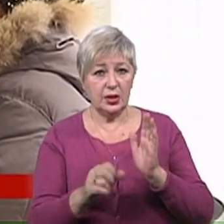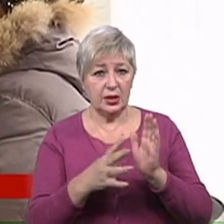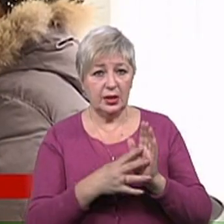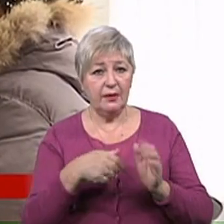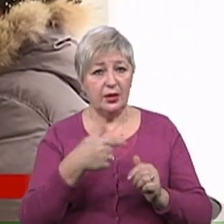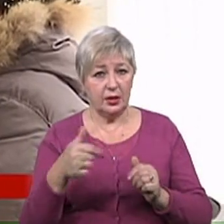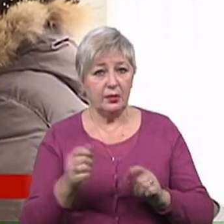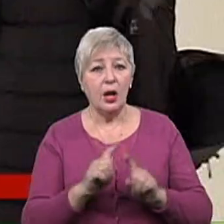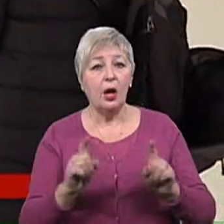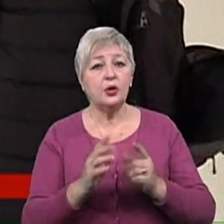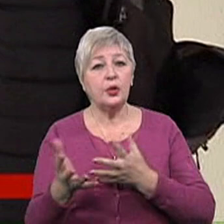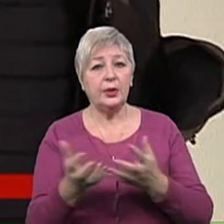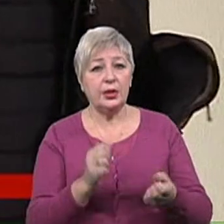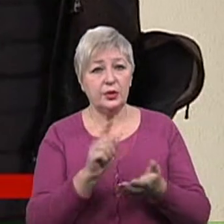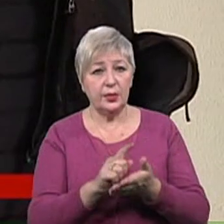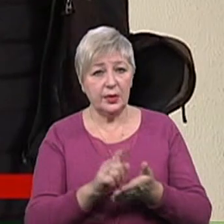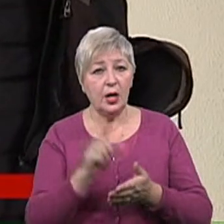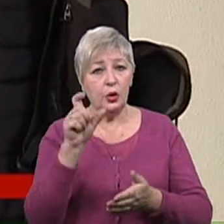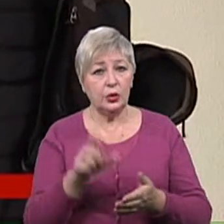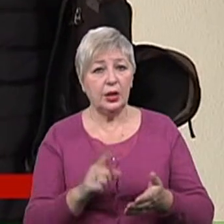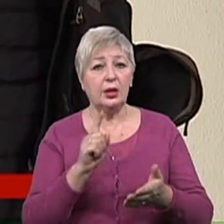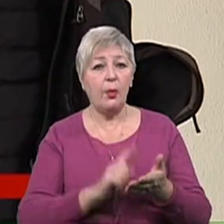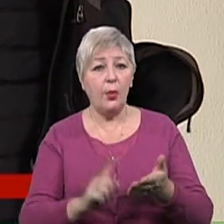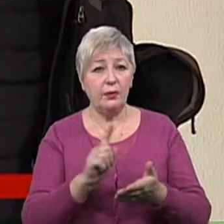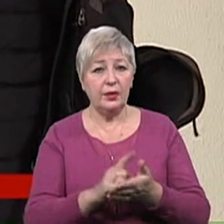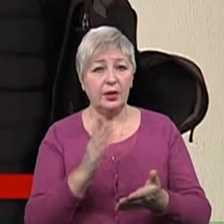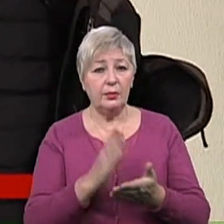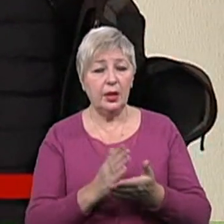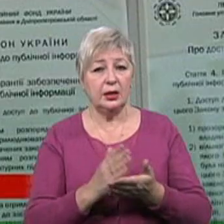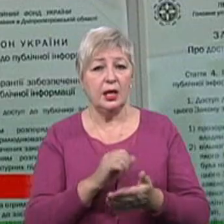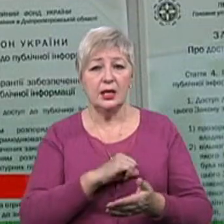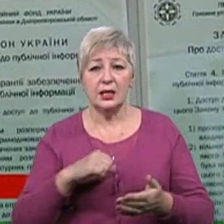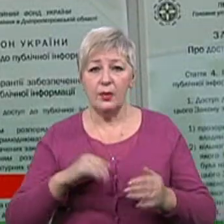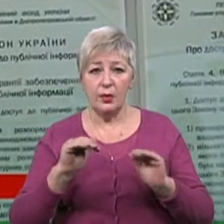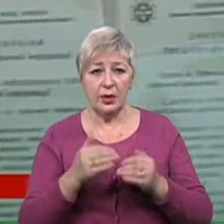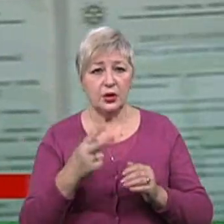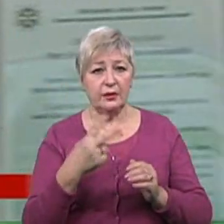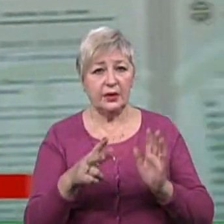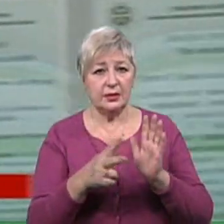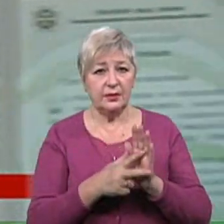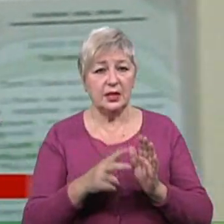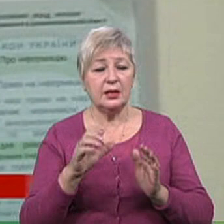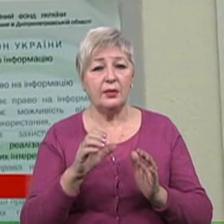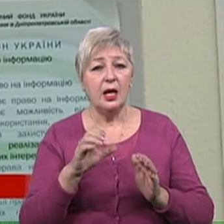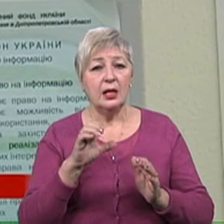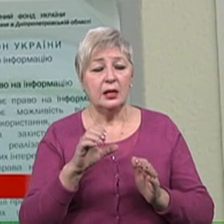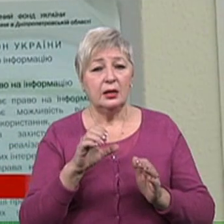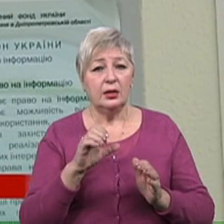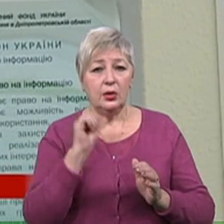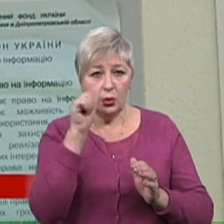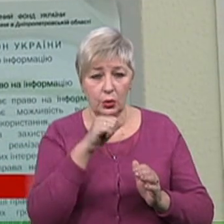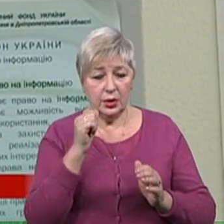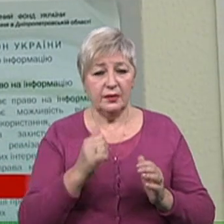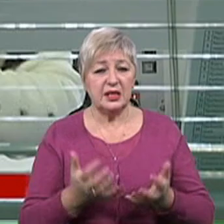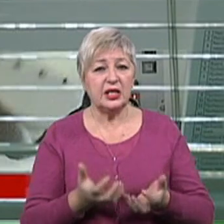щоб одержати пенсію, людина повинна мати щонайменше 28 років страхового стажу. Тобто офіційної роботи.